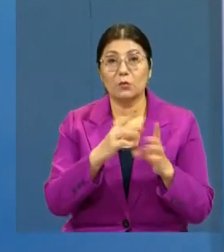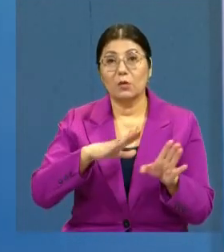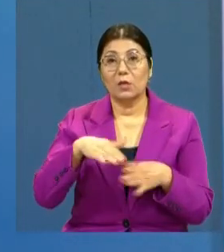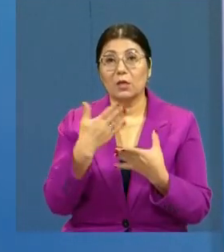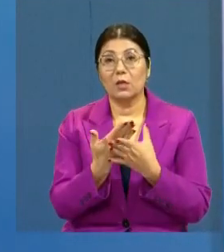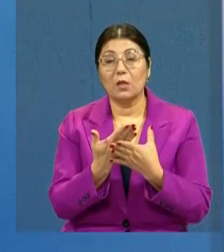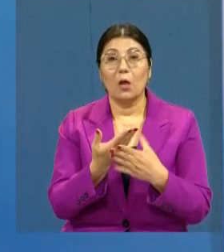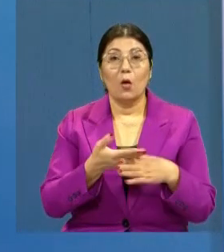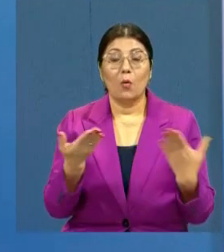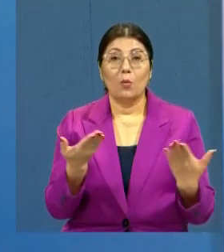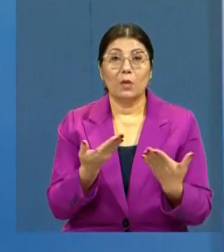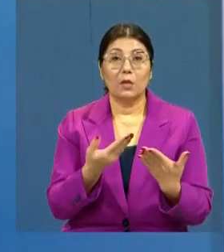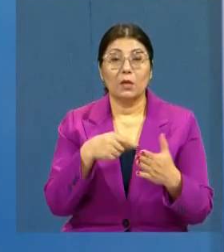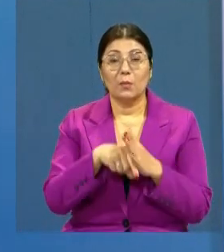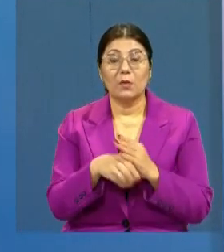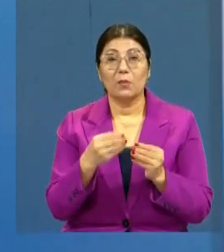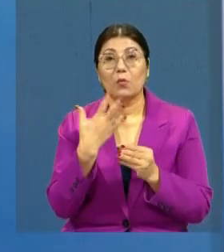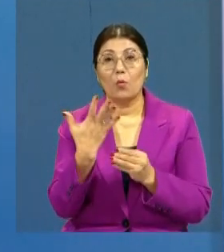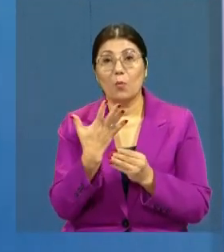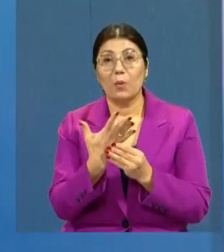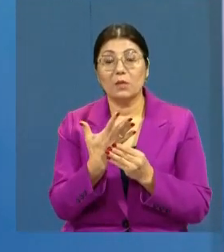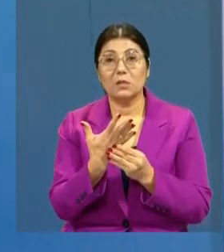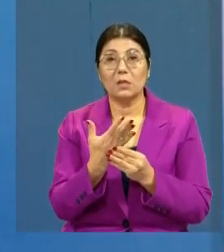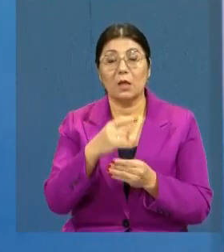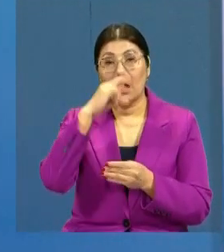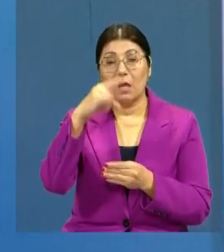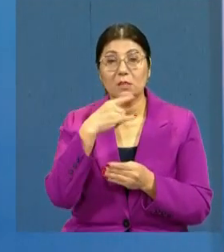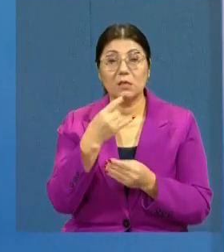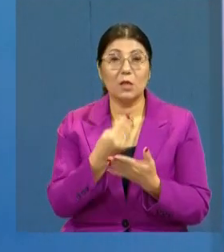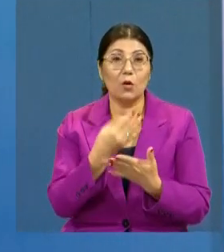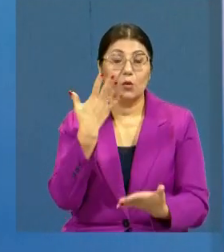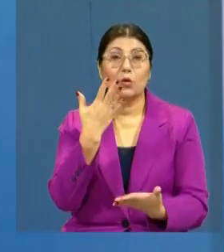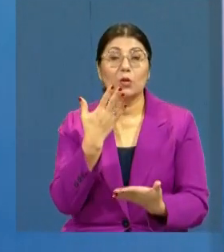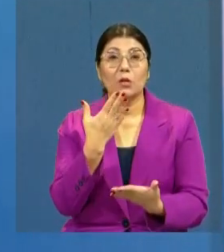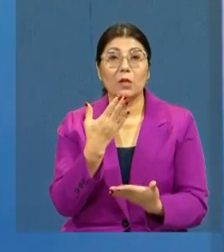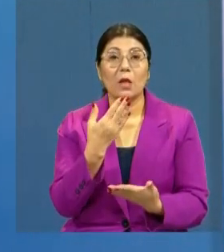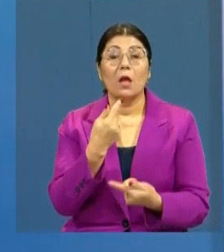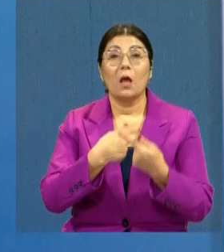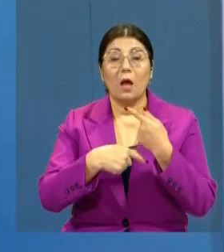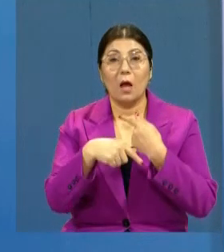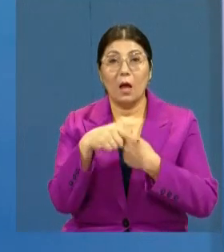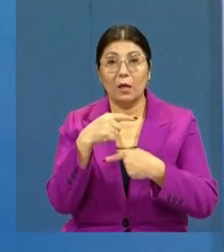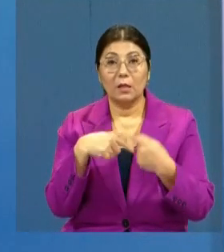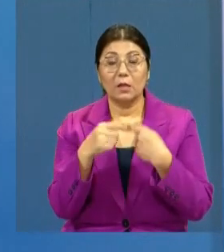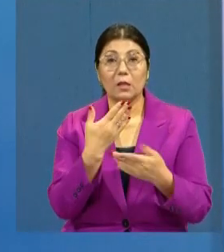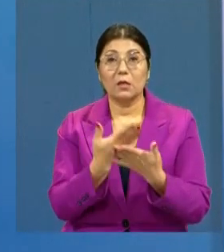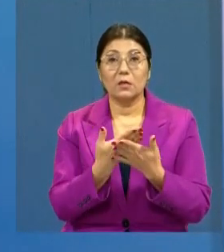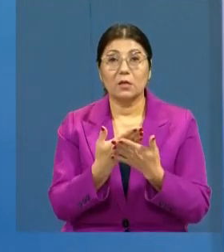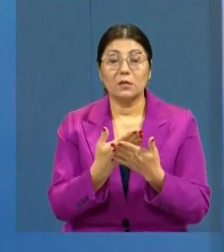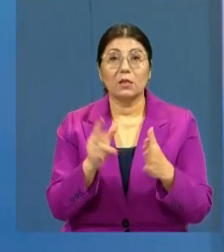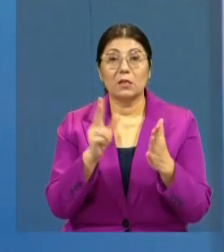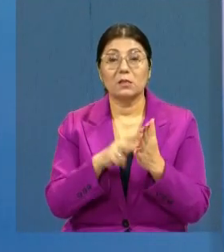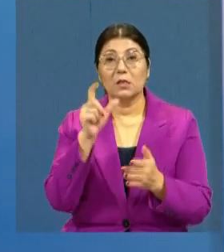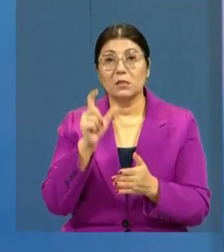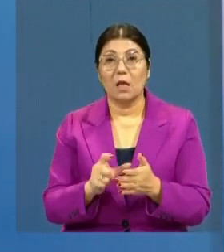арқылы солардың біз ішіндегі 15-ін Қазақстан құндылықтарына қайтардық, қоғамдық құндылықтарына сіңісіп, одан жаңағы айтқанымдай 8